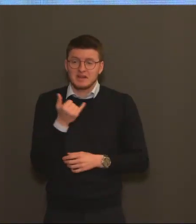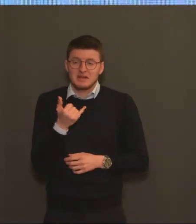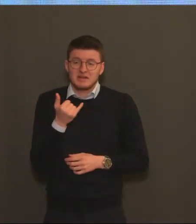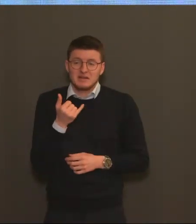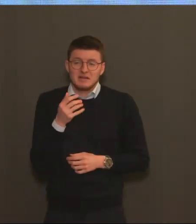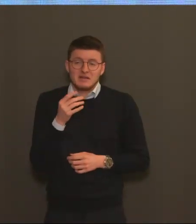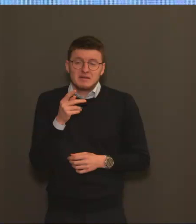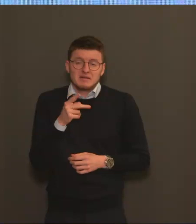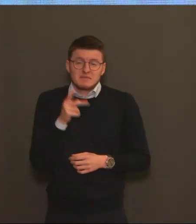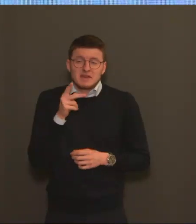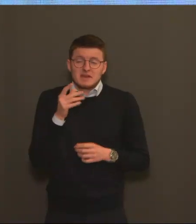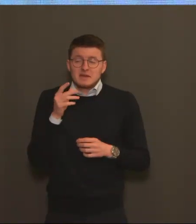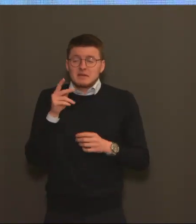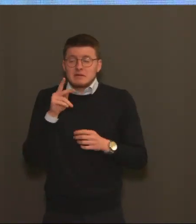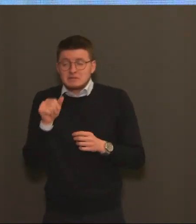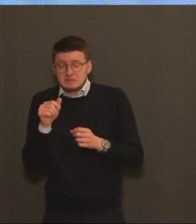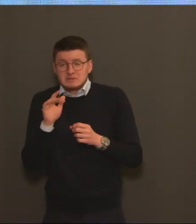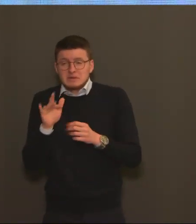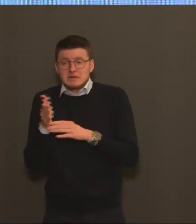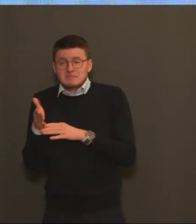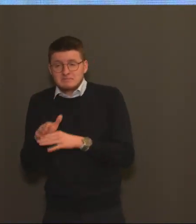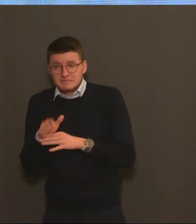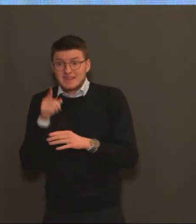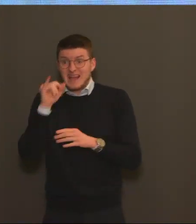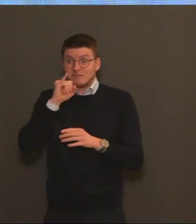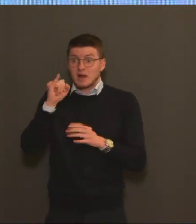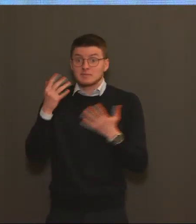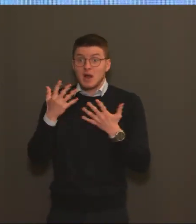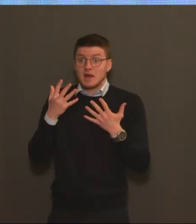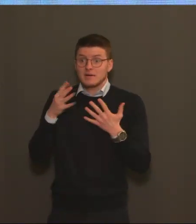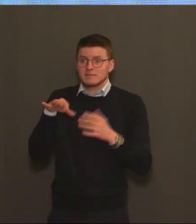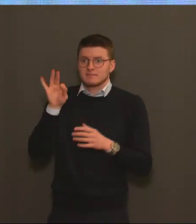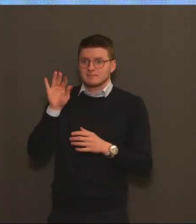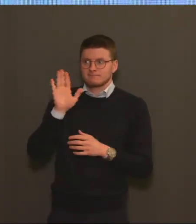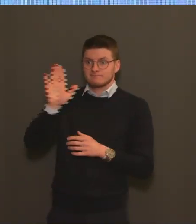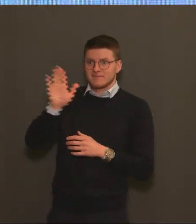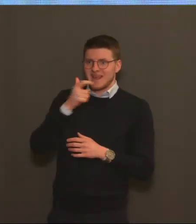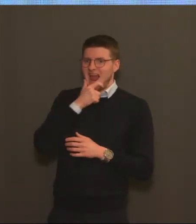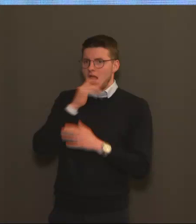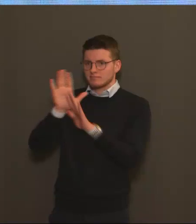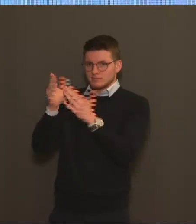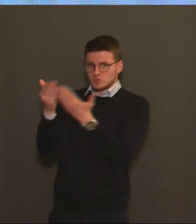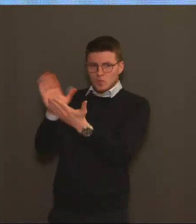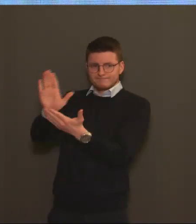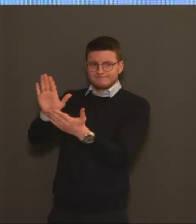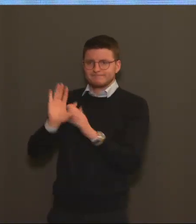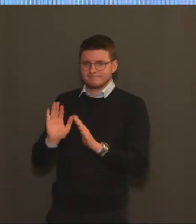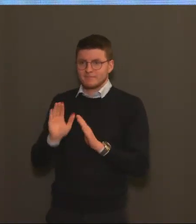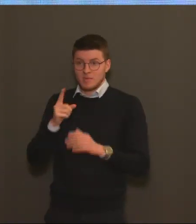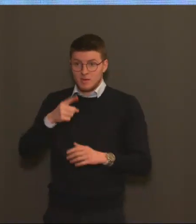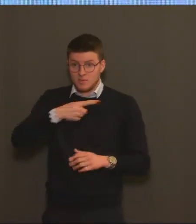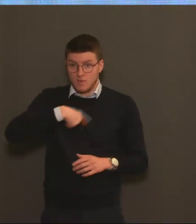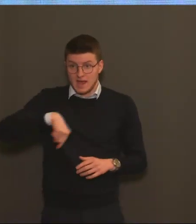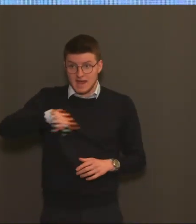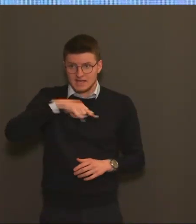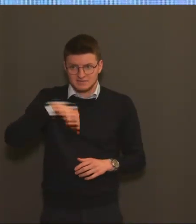vooral uit Engeland. Op dit moment kunnen we dat in België nog niet bevestigen. We hebben geen data die daarop wijzen.